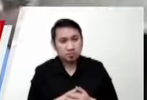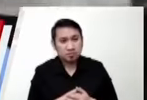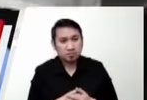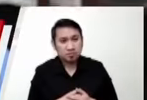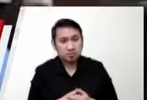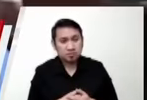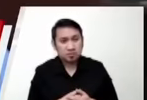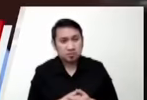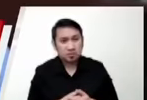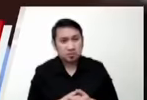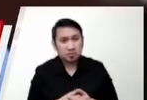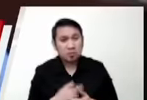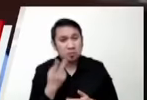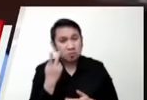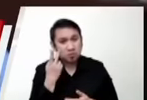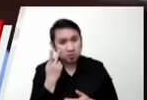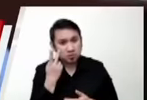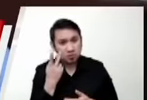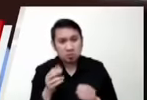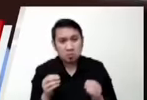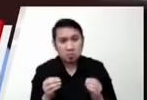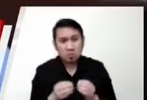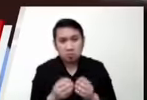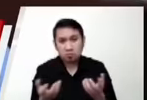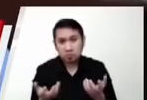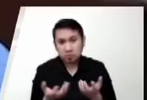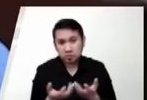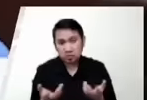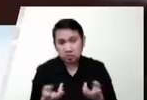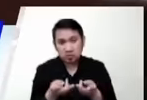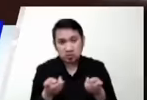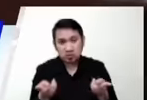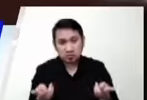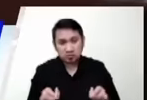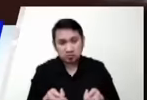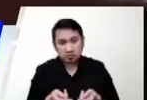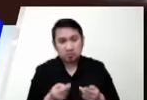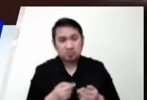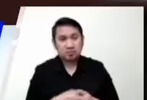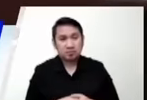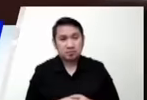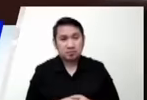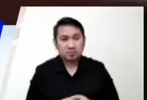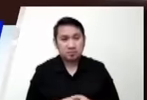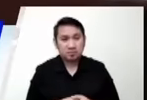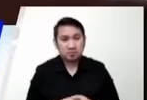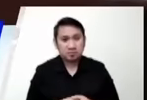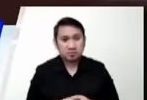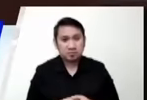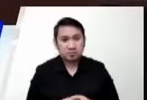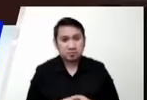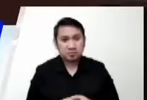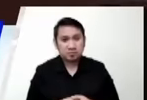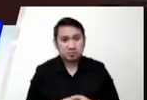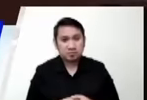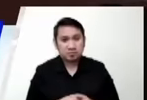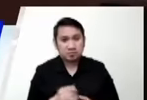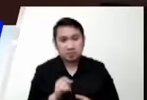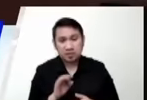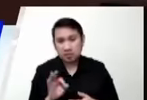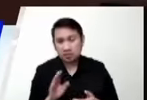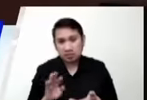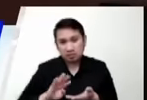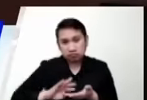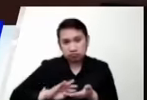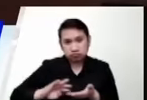more suitable location, more humanitarian. It's not acceptable that even if they are excluded passengers that they